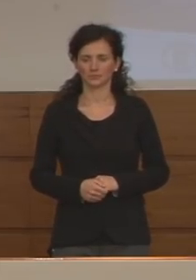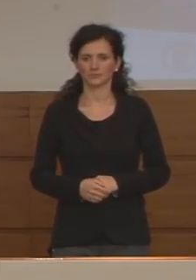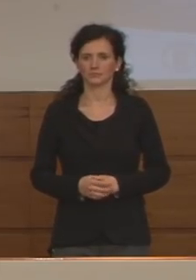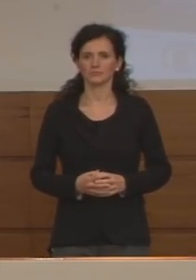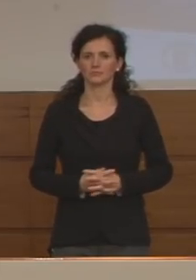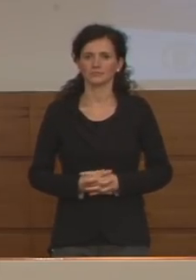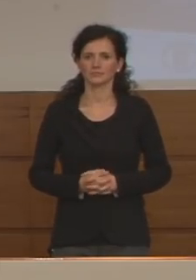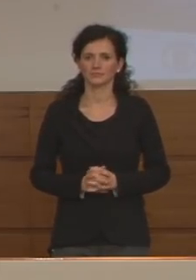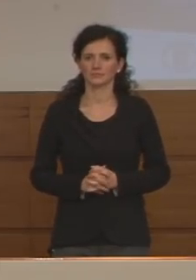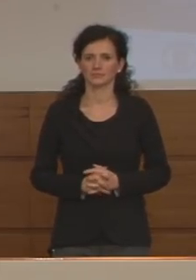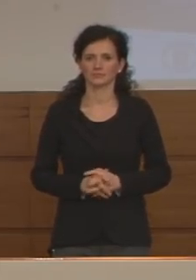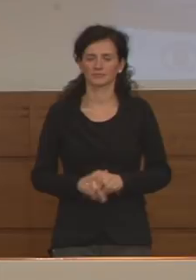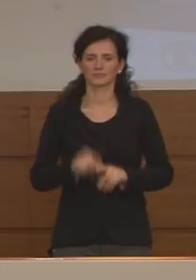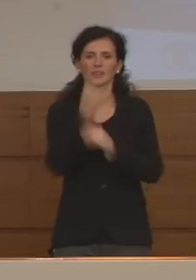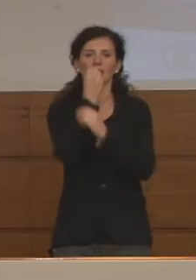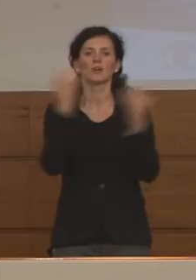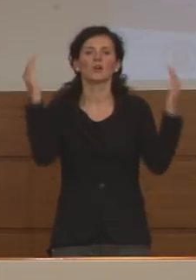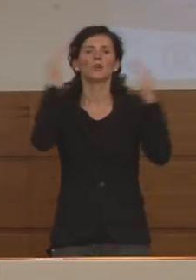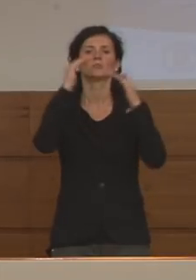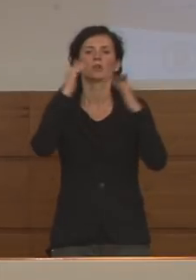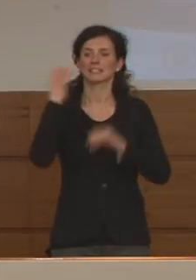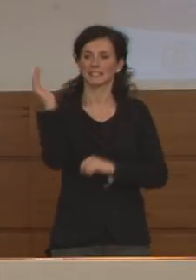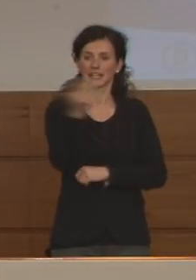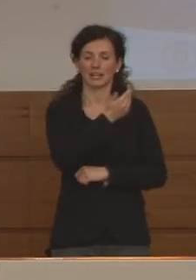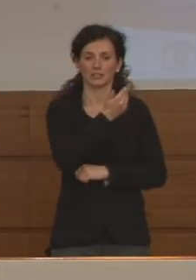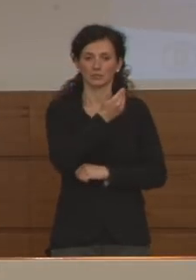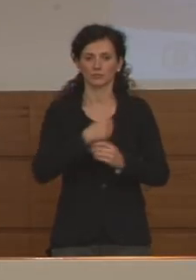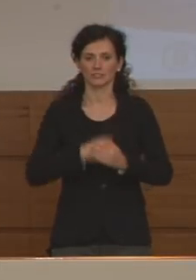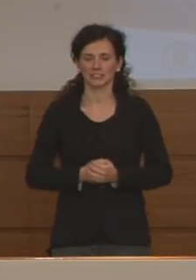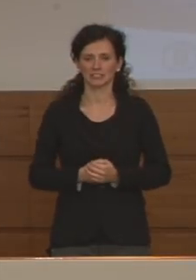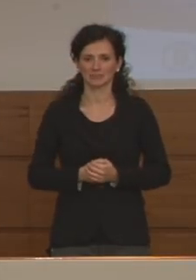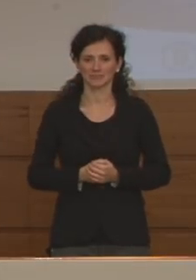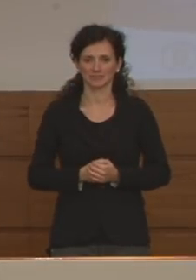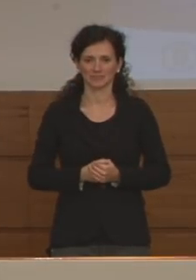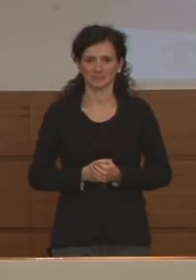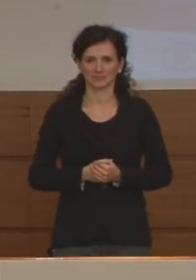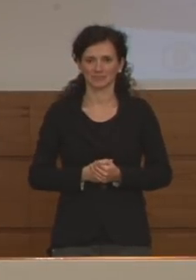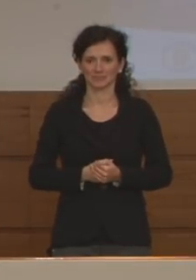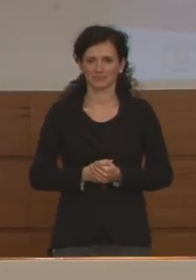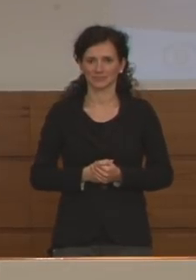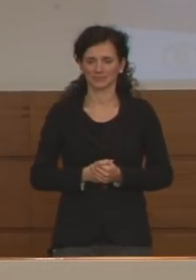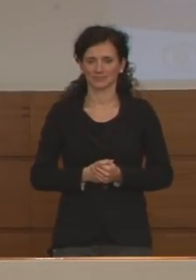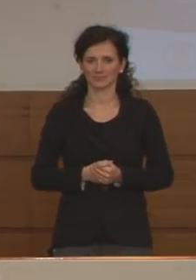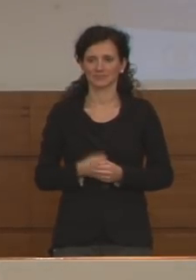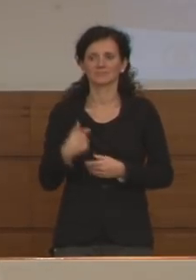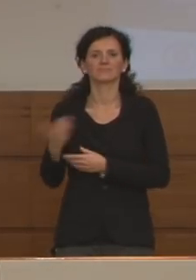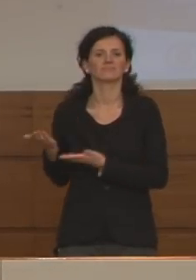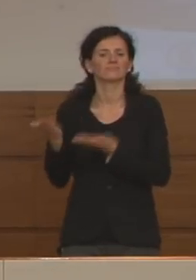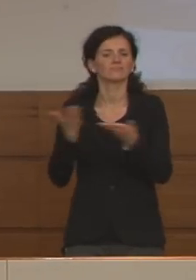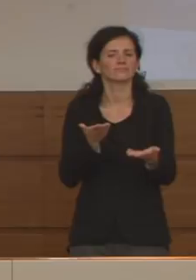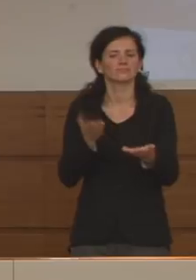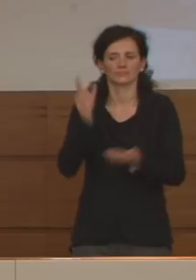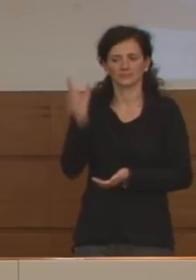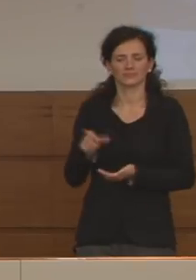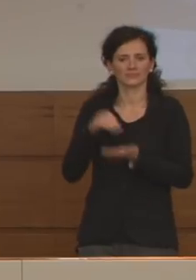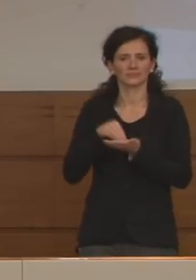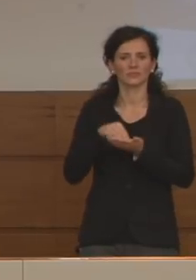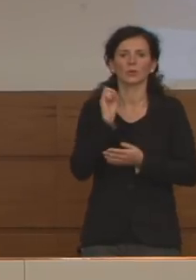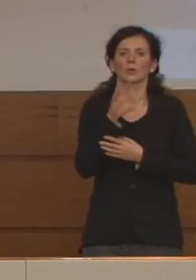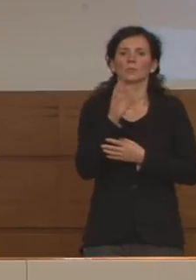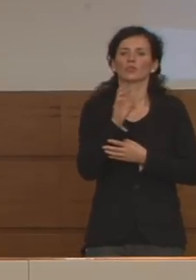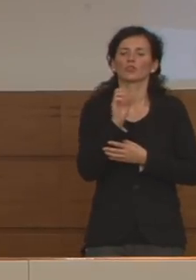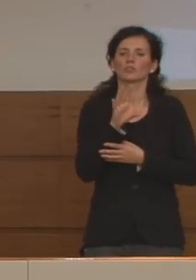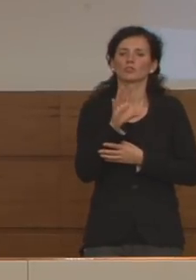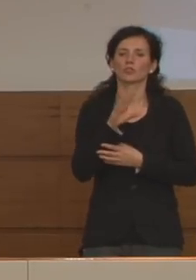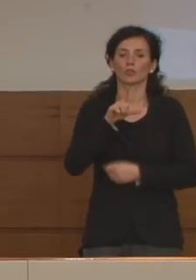buonasera era buona sera a tutti intanto presento l'ospite che accanto a me il professor